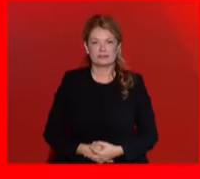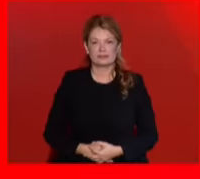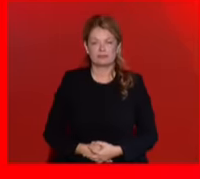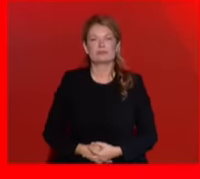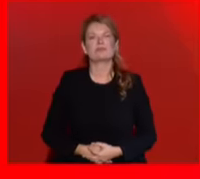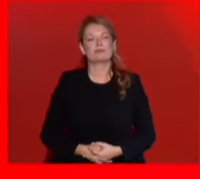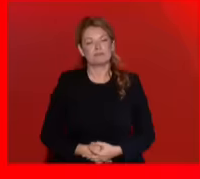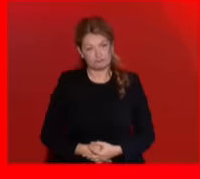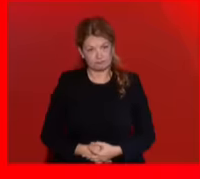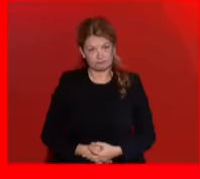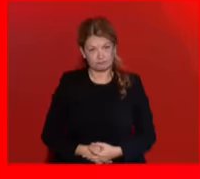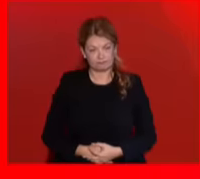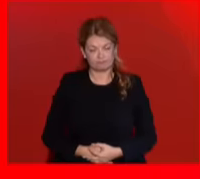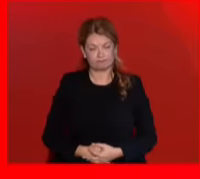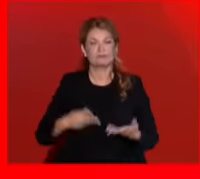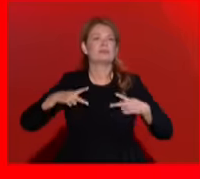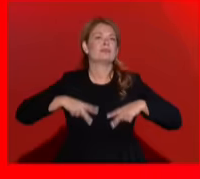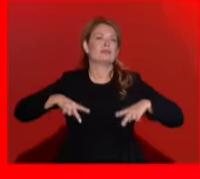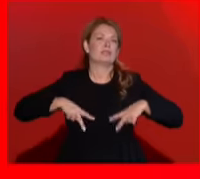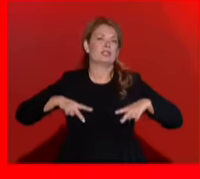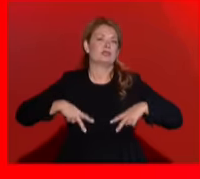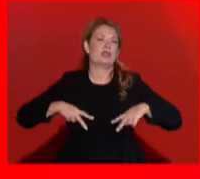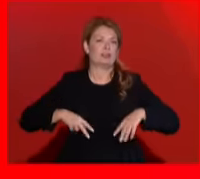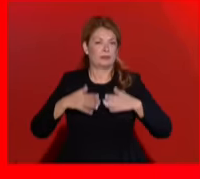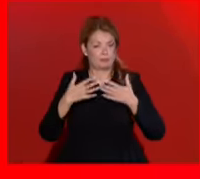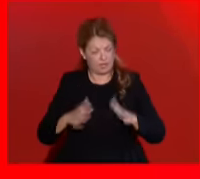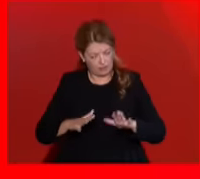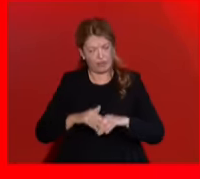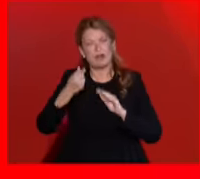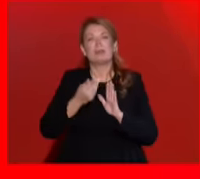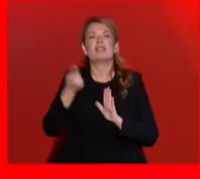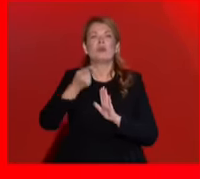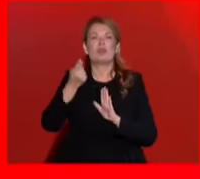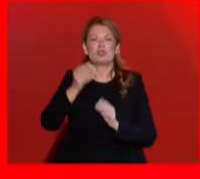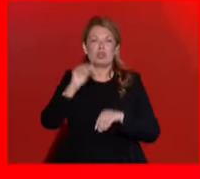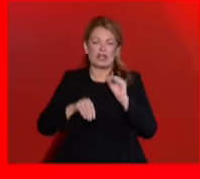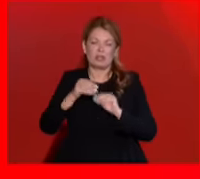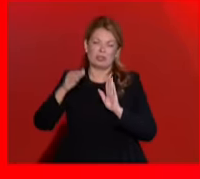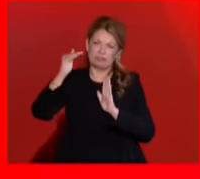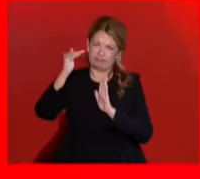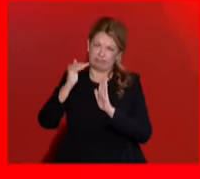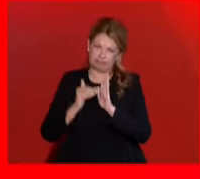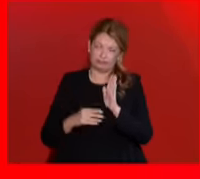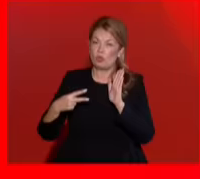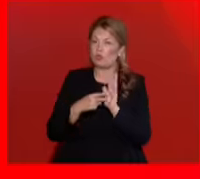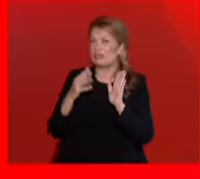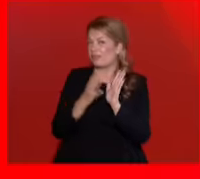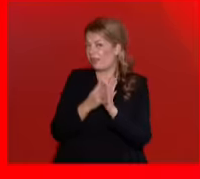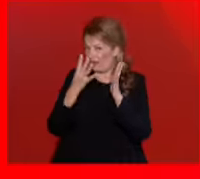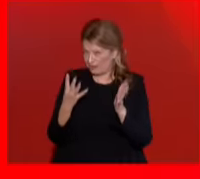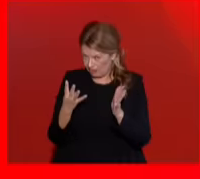Μετά τη διακυβέρνησή μας, σύντροφισσες και σύντροφοι, πήραμε 32% το 2019.